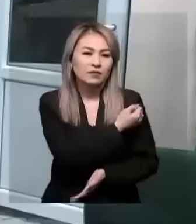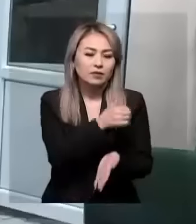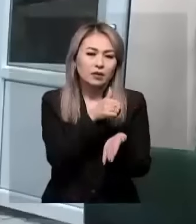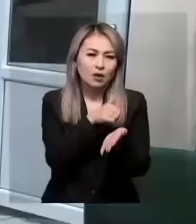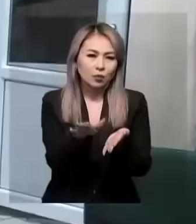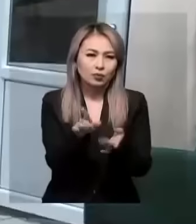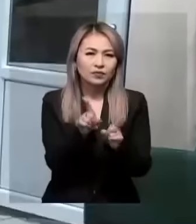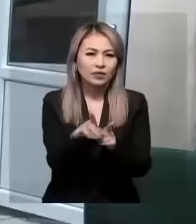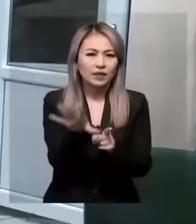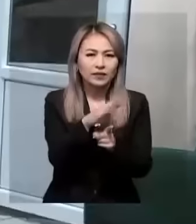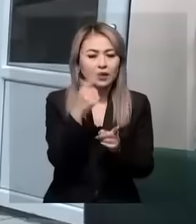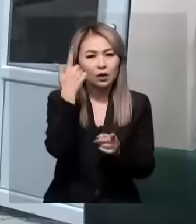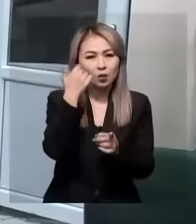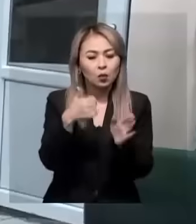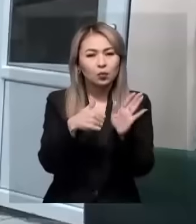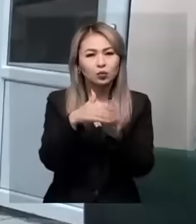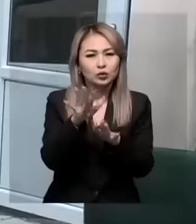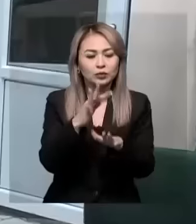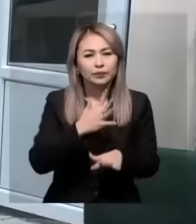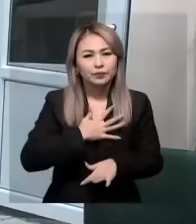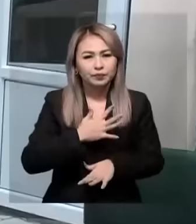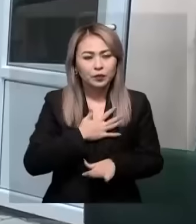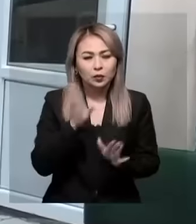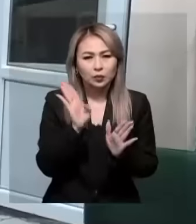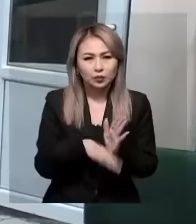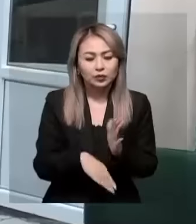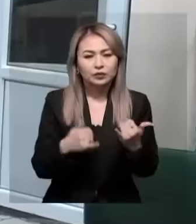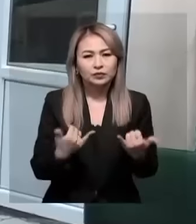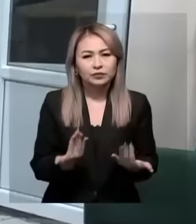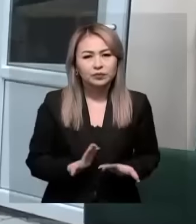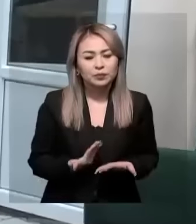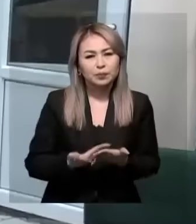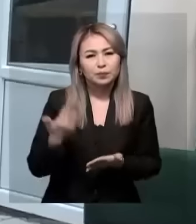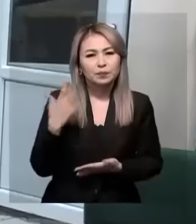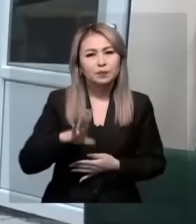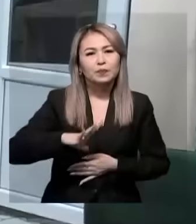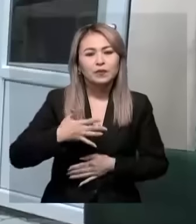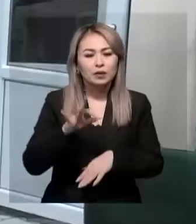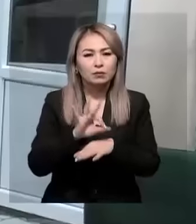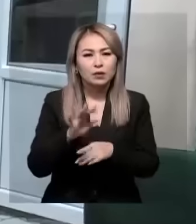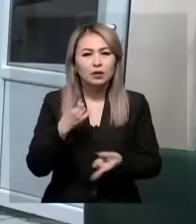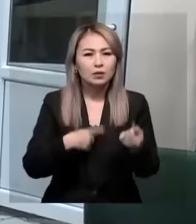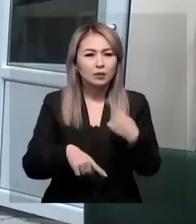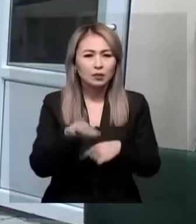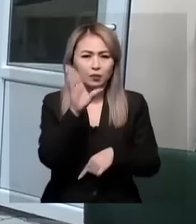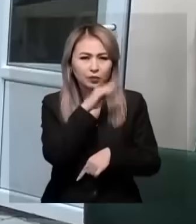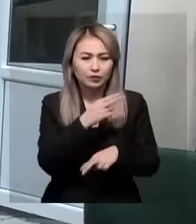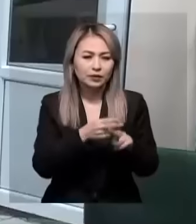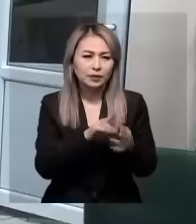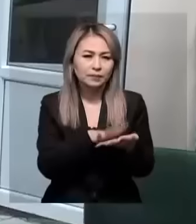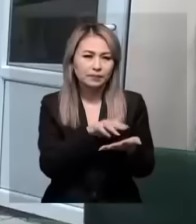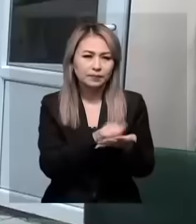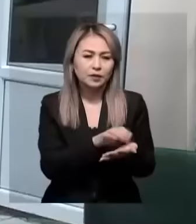қауіпті екенін тұрғындар біле жүргені жөн. Одан тыныс алу жол аурулары асқынып, бұрынғы сырқаты болса сол қайтадан қозады. Соның салдарынан кейде